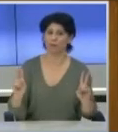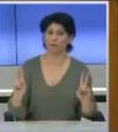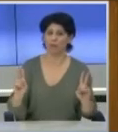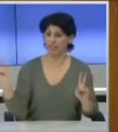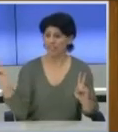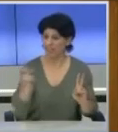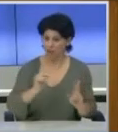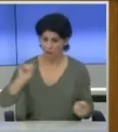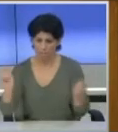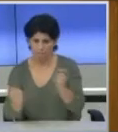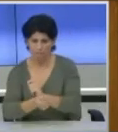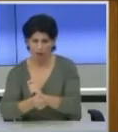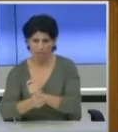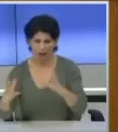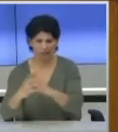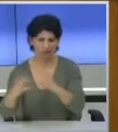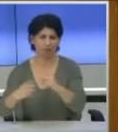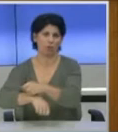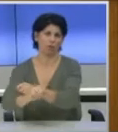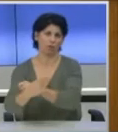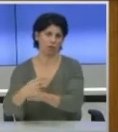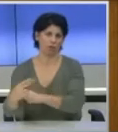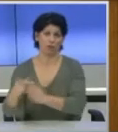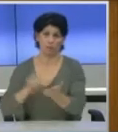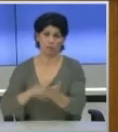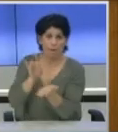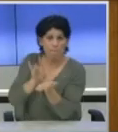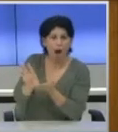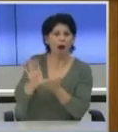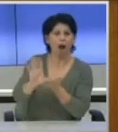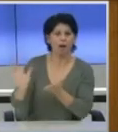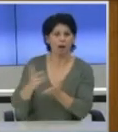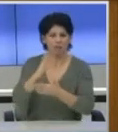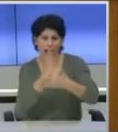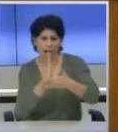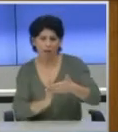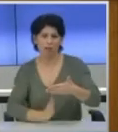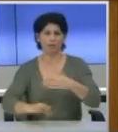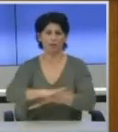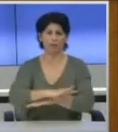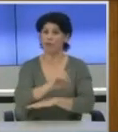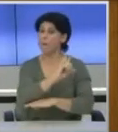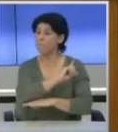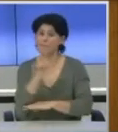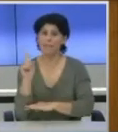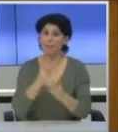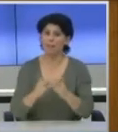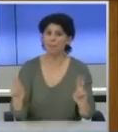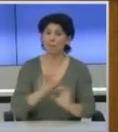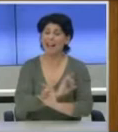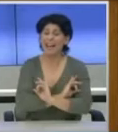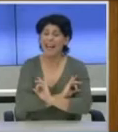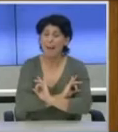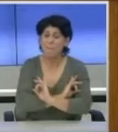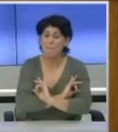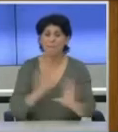σε μια ποδοσφαιρική αρένα. Να αποκρούσουμε κάθε διχαστικό σχέδιο και να μην επιτρέψουμε σε καμία